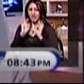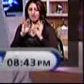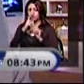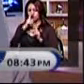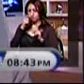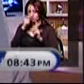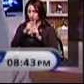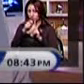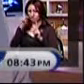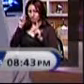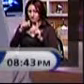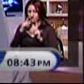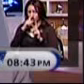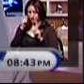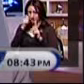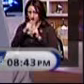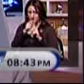جانب